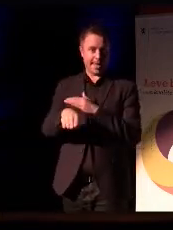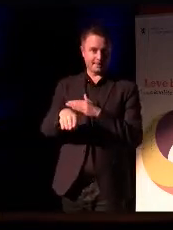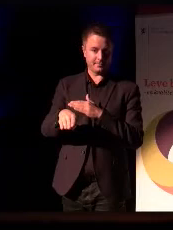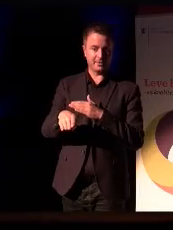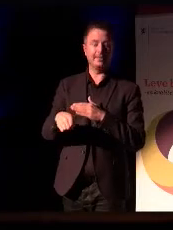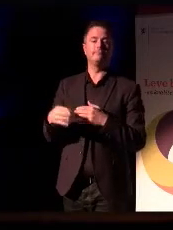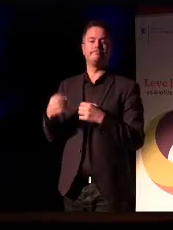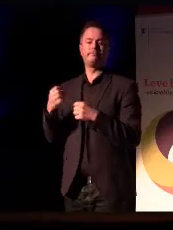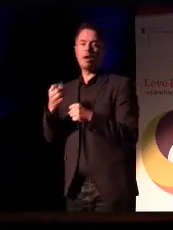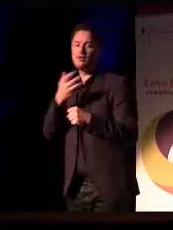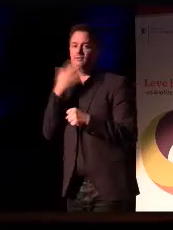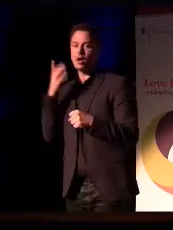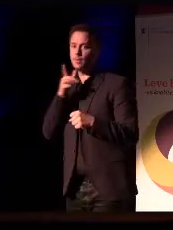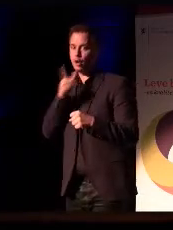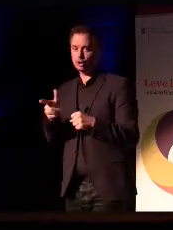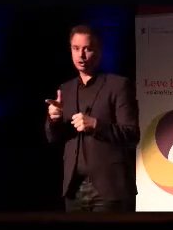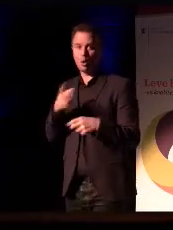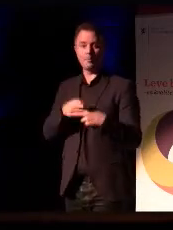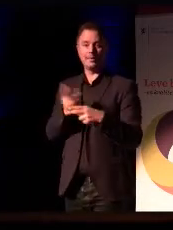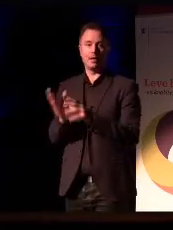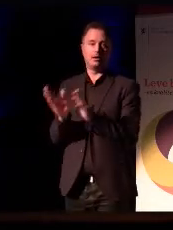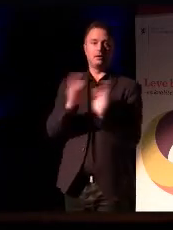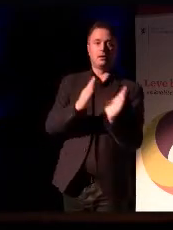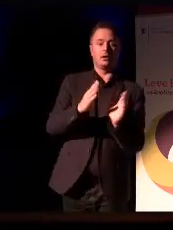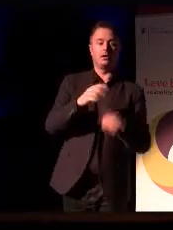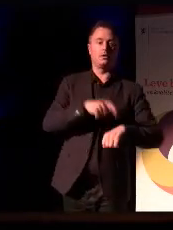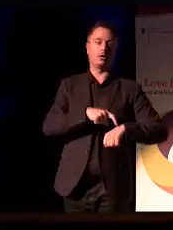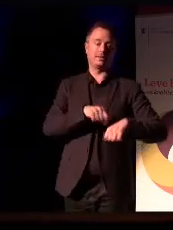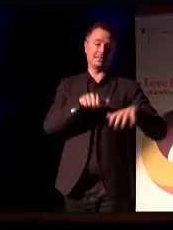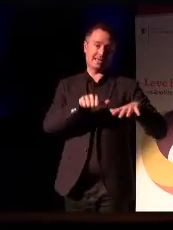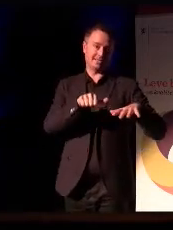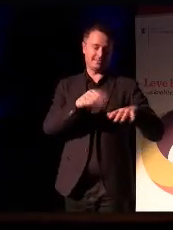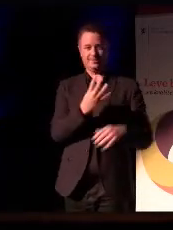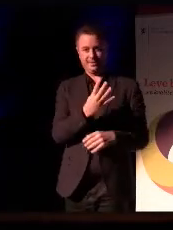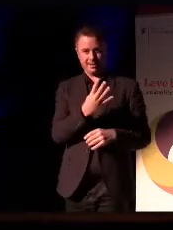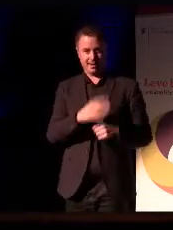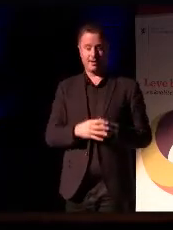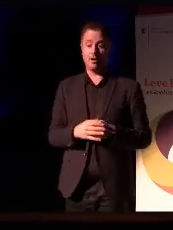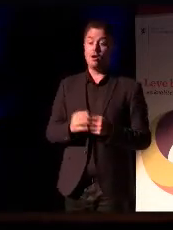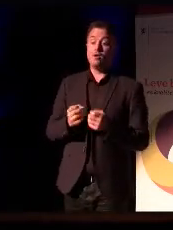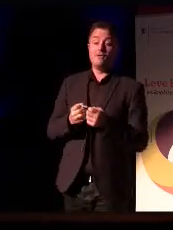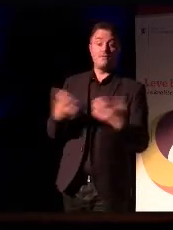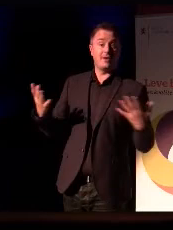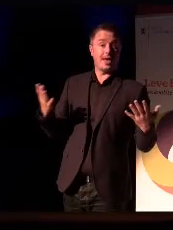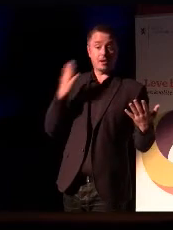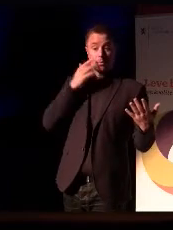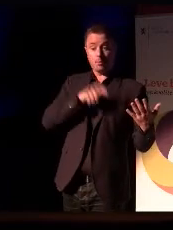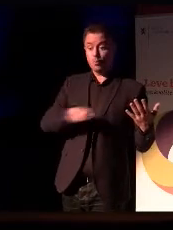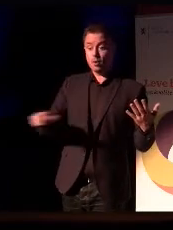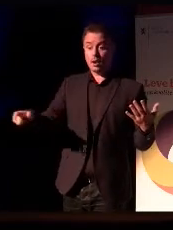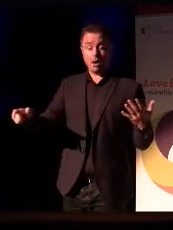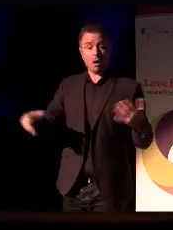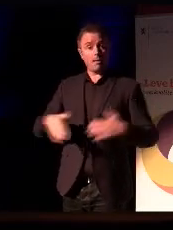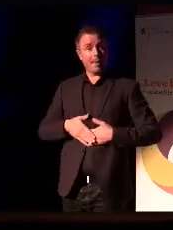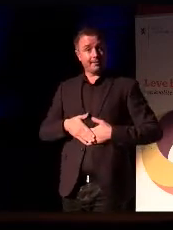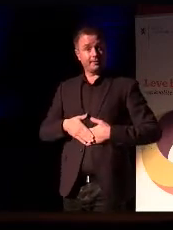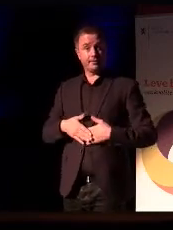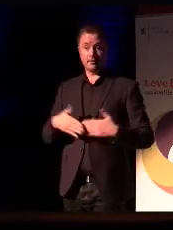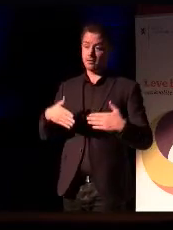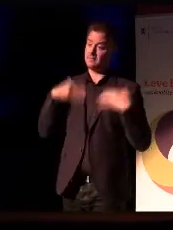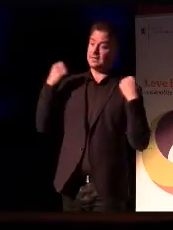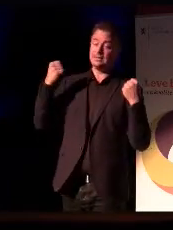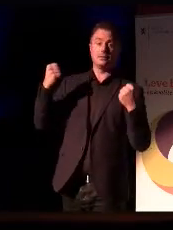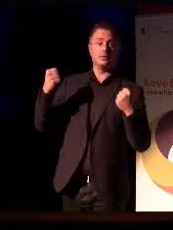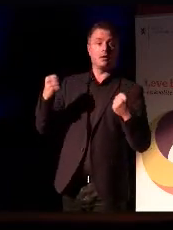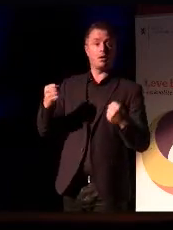klokka 16. Langt færre beboere underernært. De sover bedre om natten, holder seg friske lenger, og på